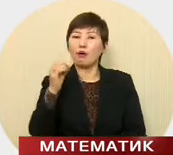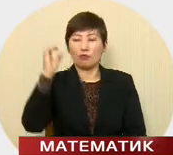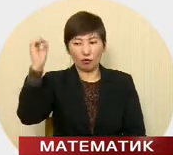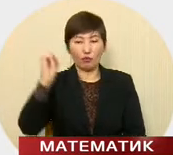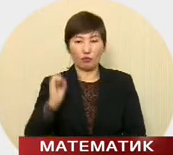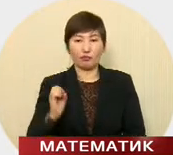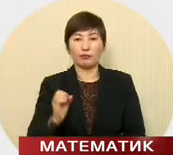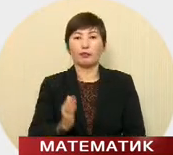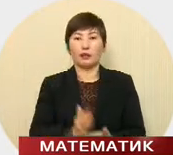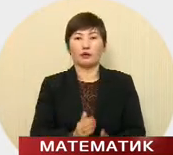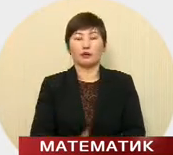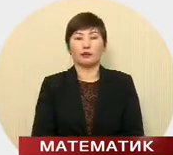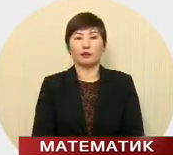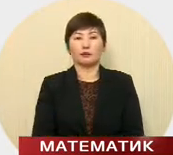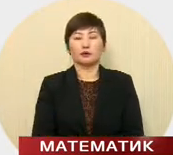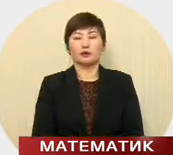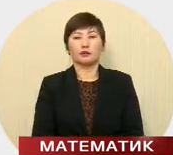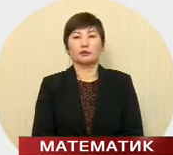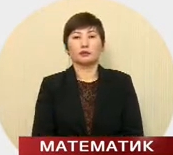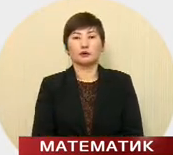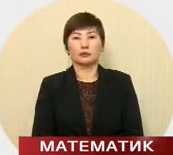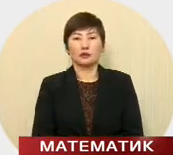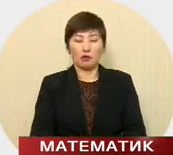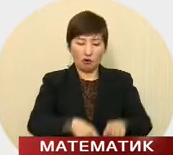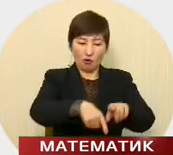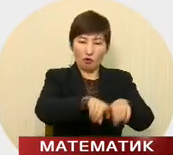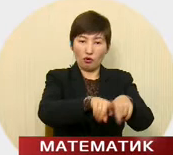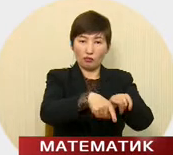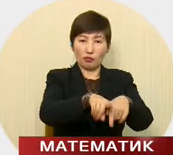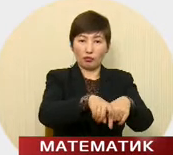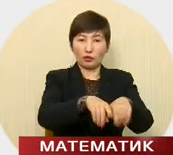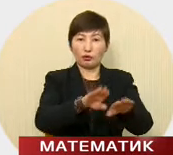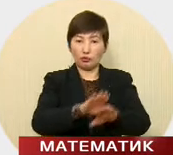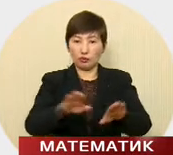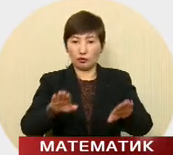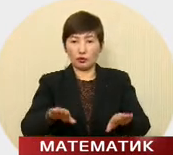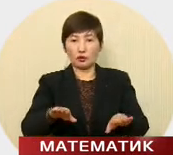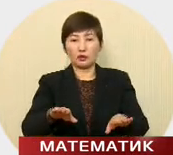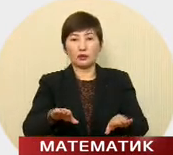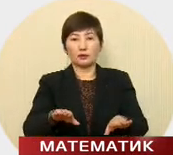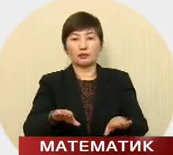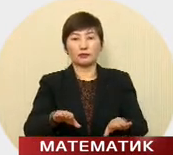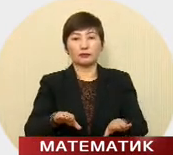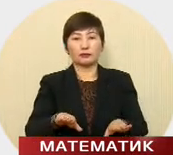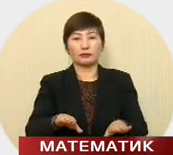эзэлнэ гэсэн байна. За харин хөл бөмбөгөөр хичээлдэг сурагчт маань